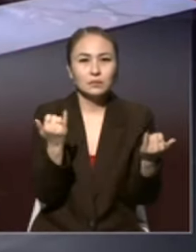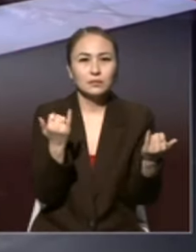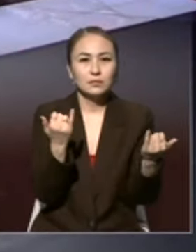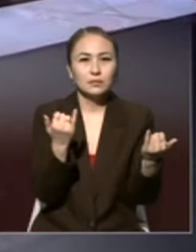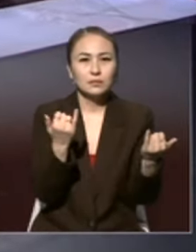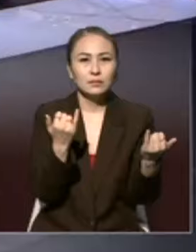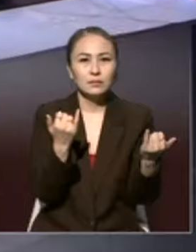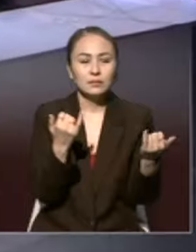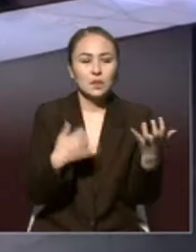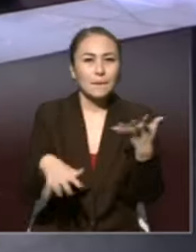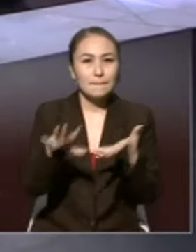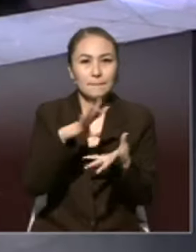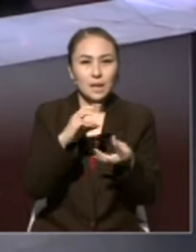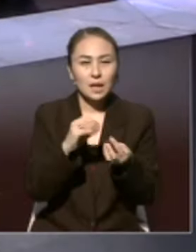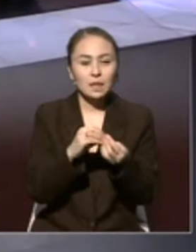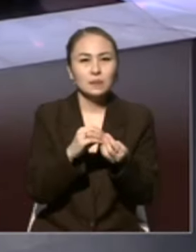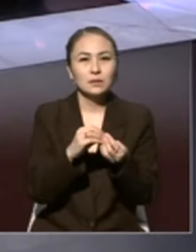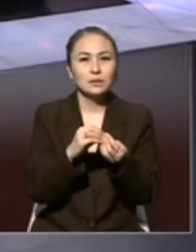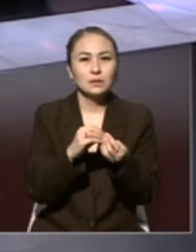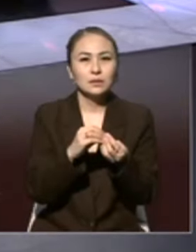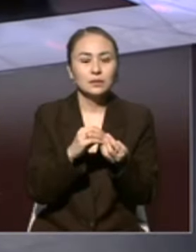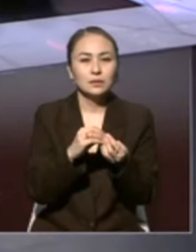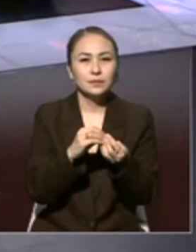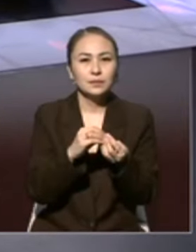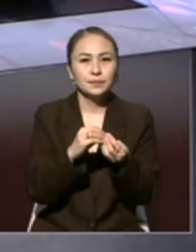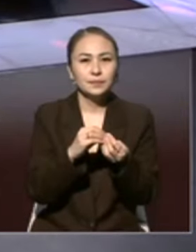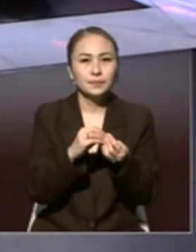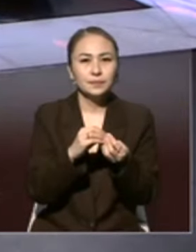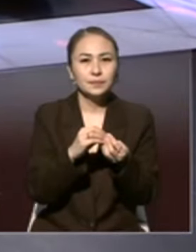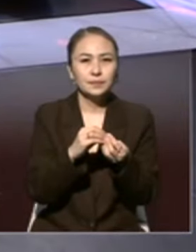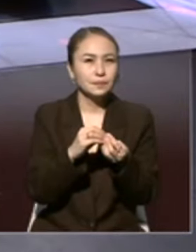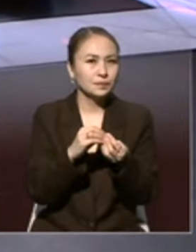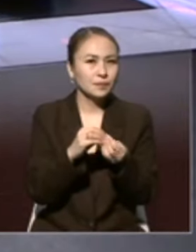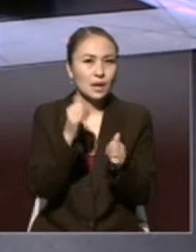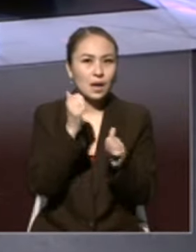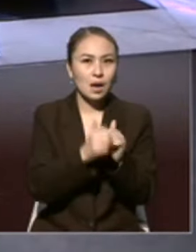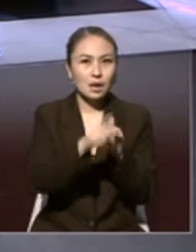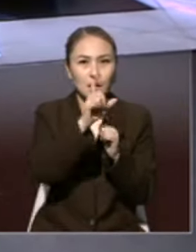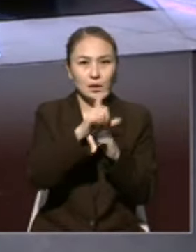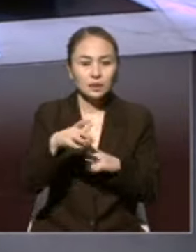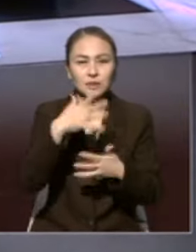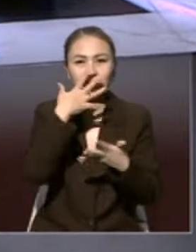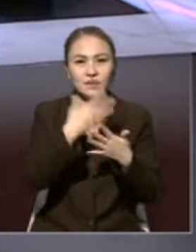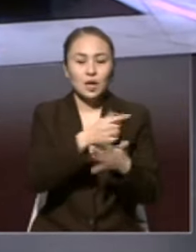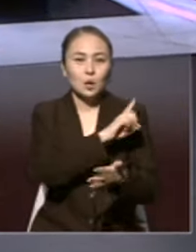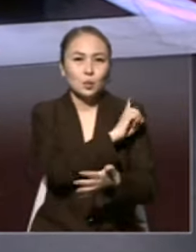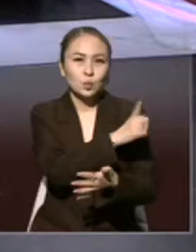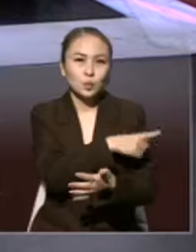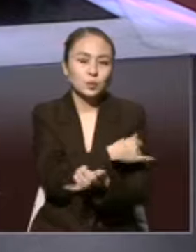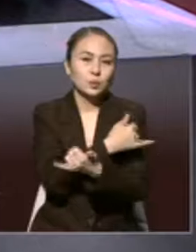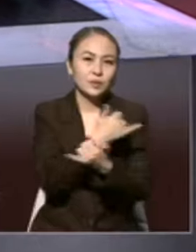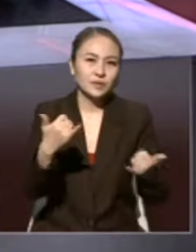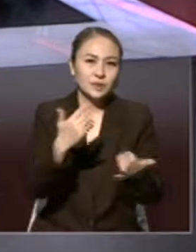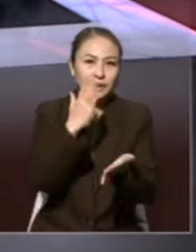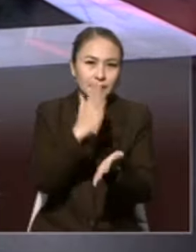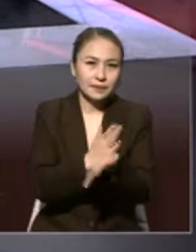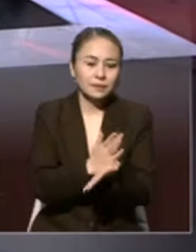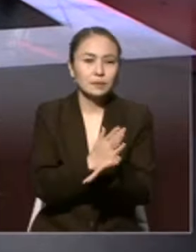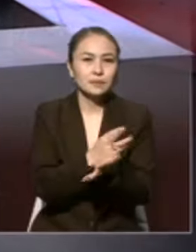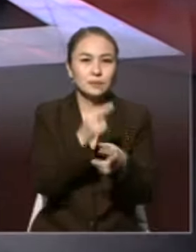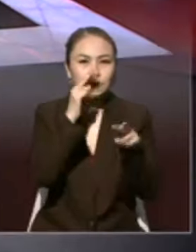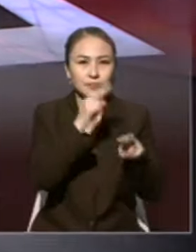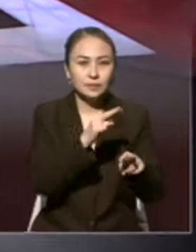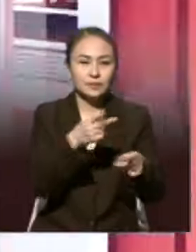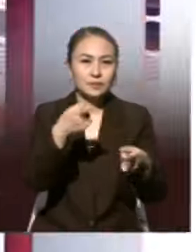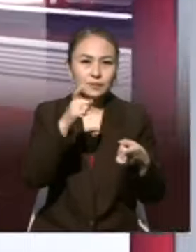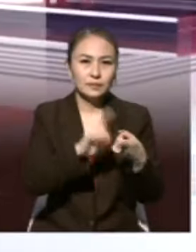барынша барлық осы ел болып әр азаматтардың өз күштерін беріп жатыр, көрсетіп жатыр. Сонымен